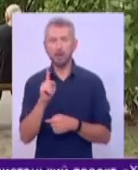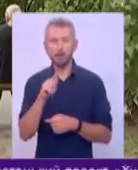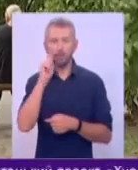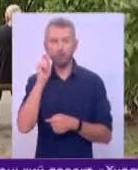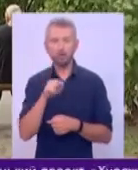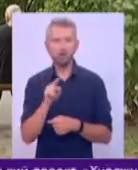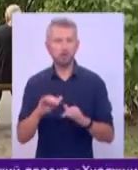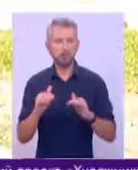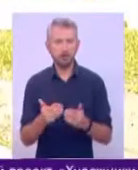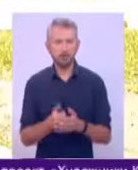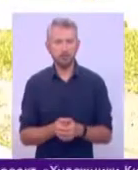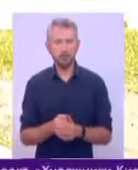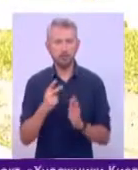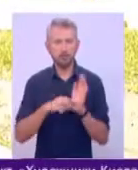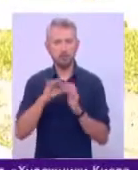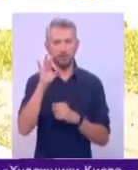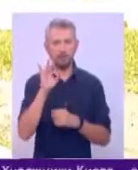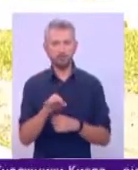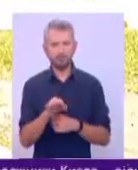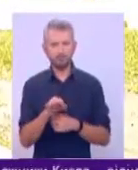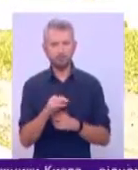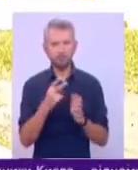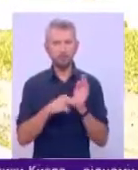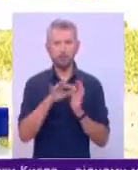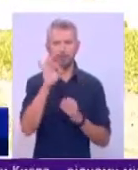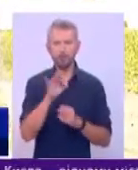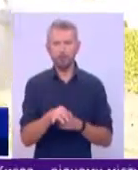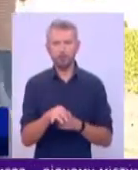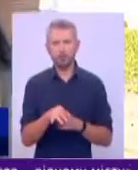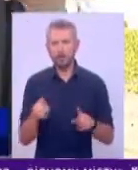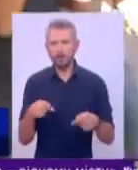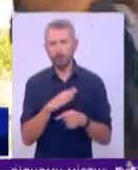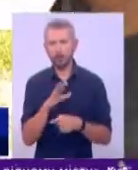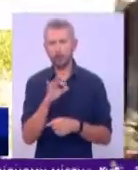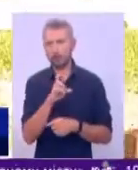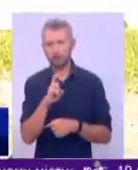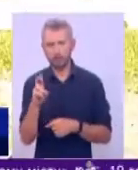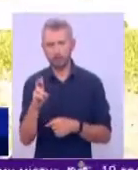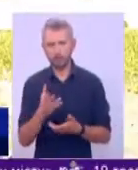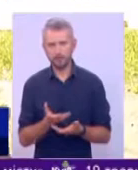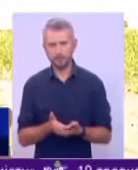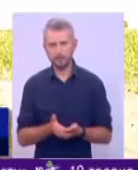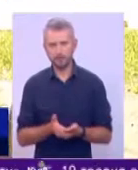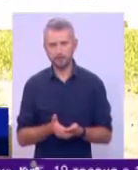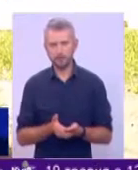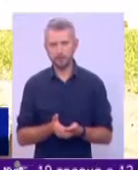їх меншість. 70%, 75% не утворили ОСББ. А